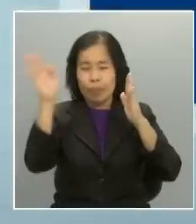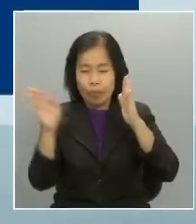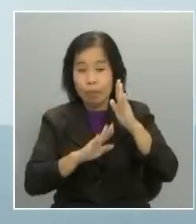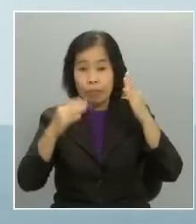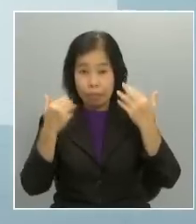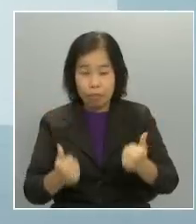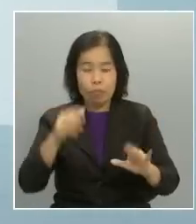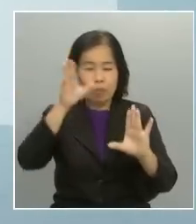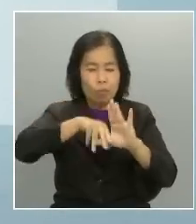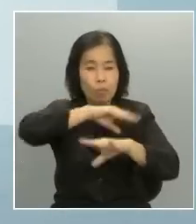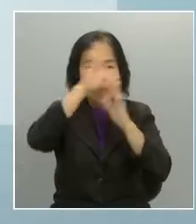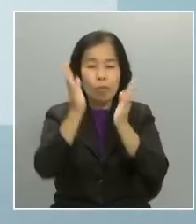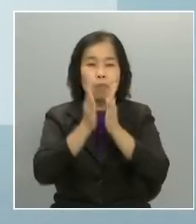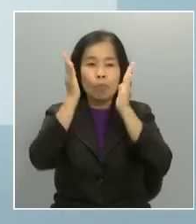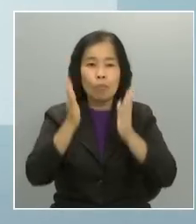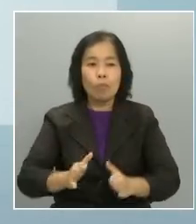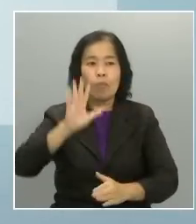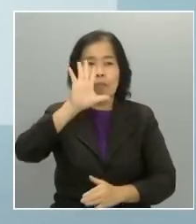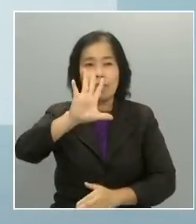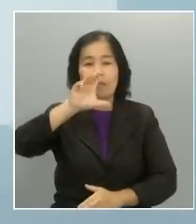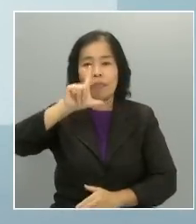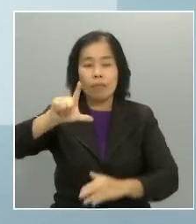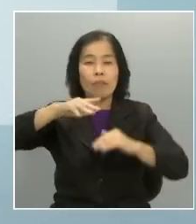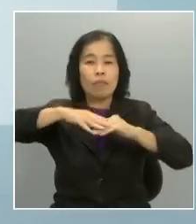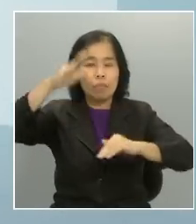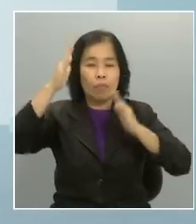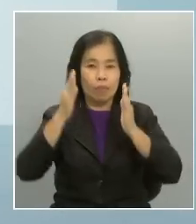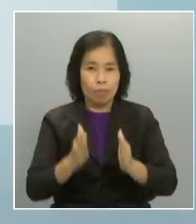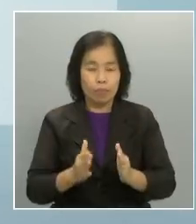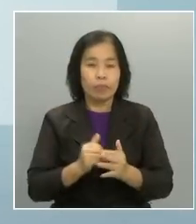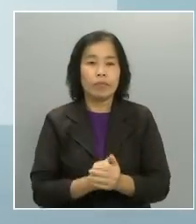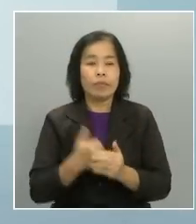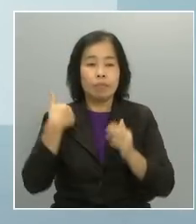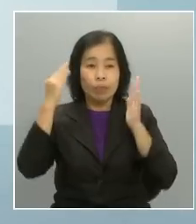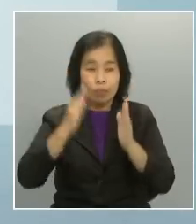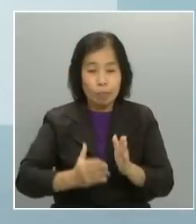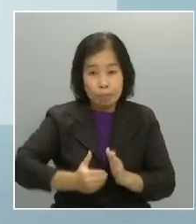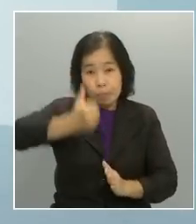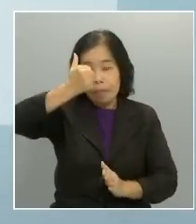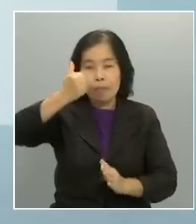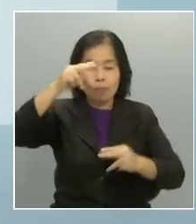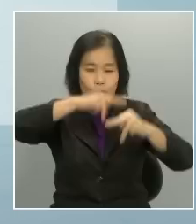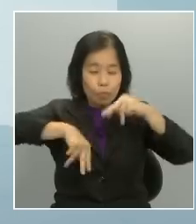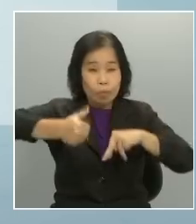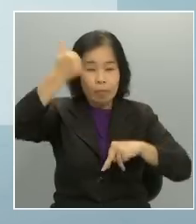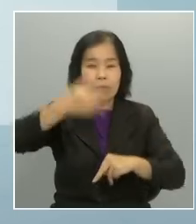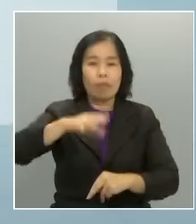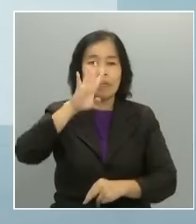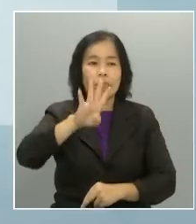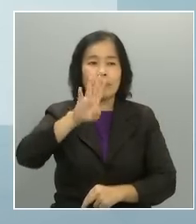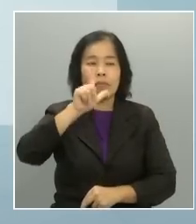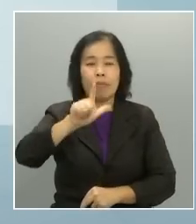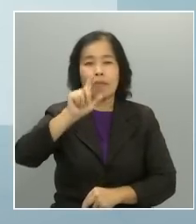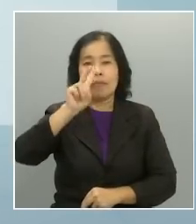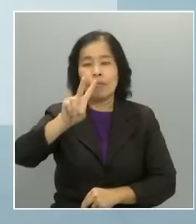จำนวนผู้ลงทะเบียนทั้งหมด 5ล้านสองแสนสี่หมื่น6699รายมีผู้ผ่านการตรวจสอบเนี่ย 4ล้าน 2แสน